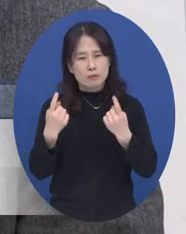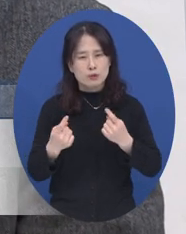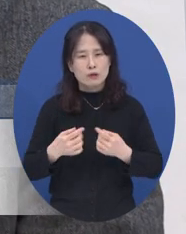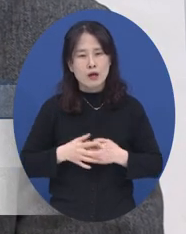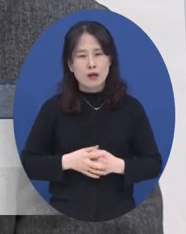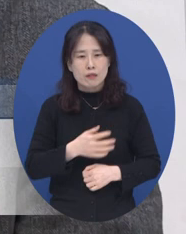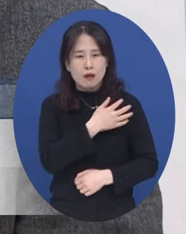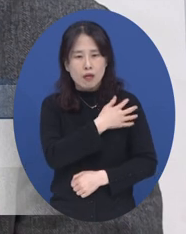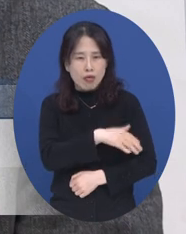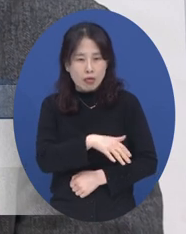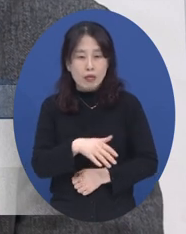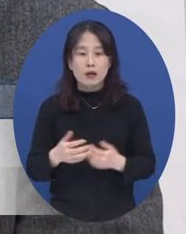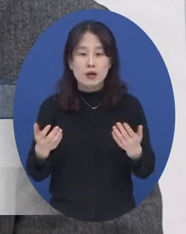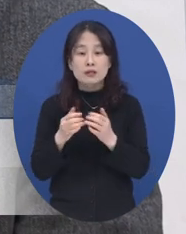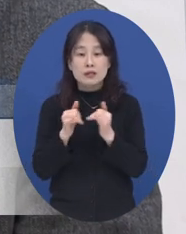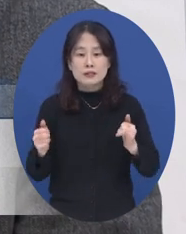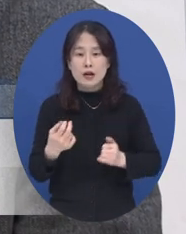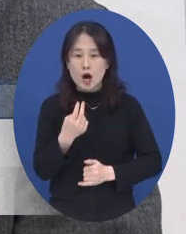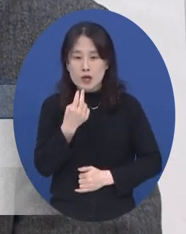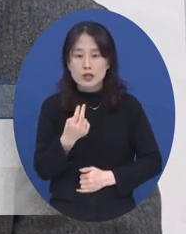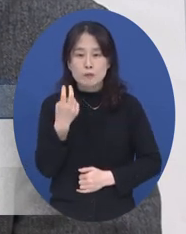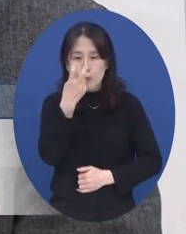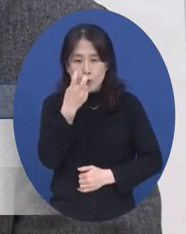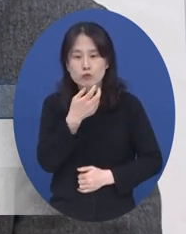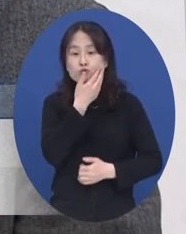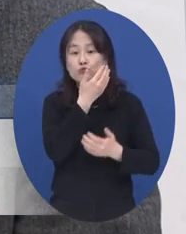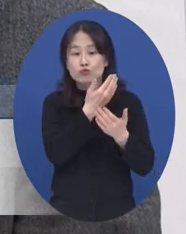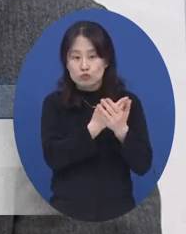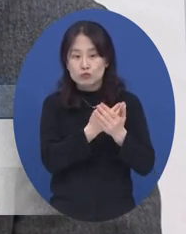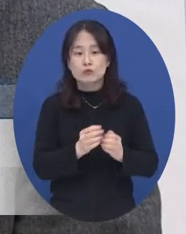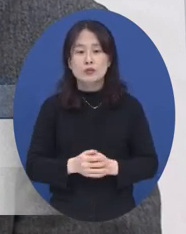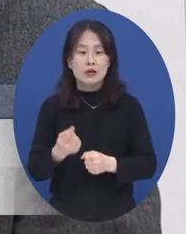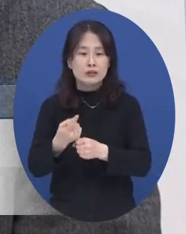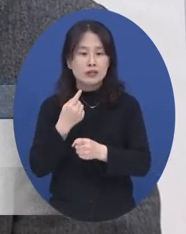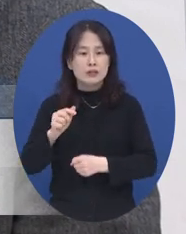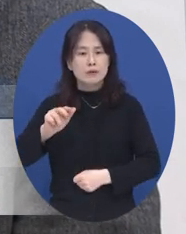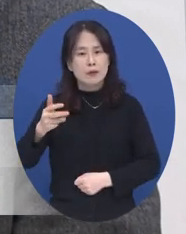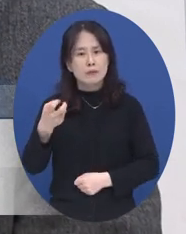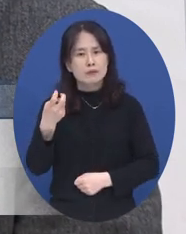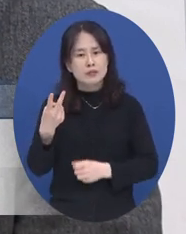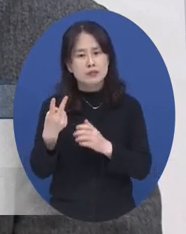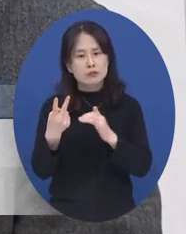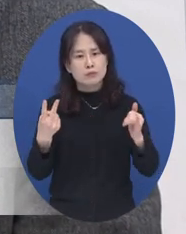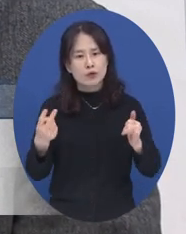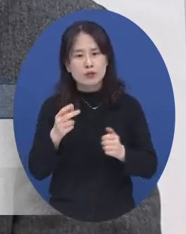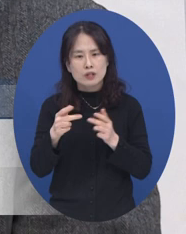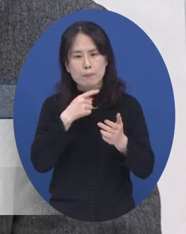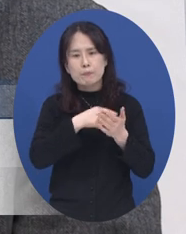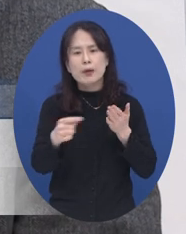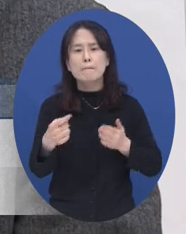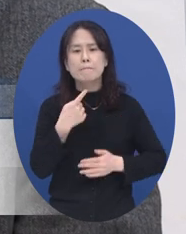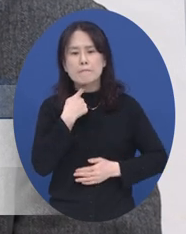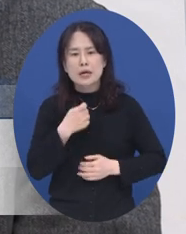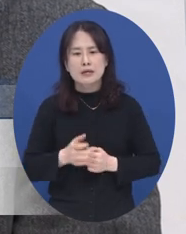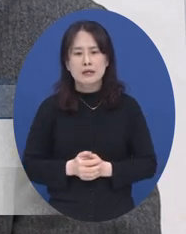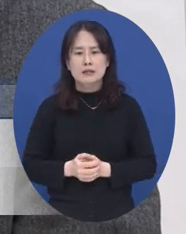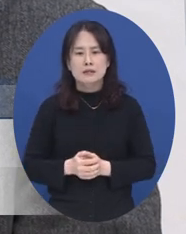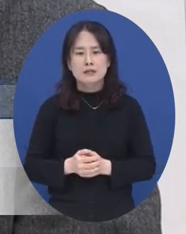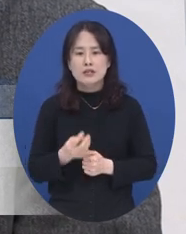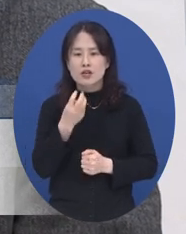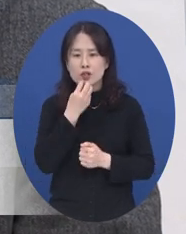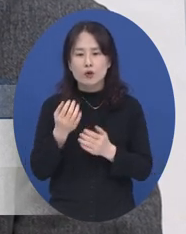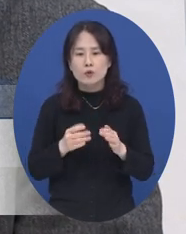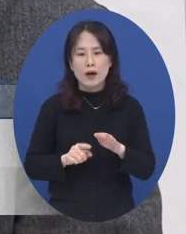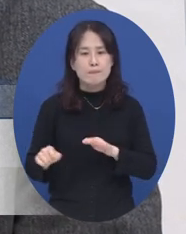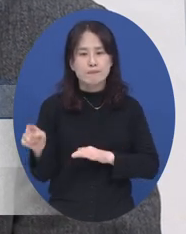특히나 취약 노동자 들의 생명 보호 가 중요하다고 생각합니다 작년에도 881 명 의상 업체가 있었는데요 이것 부분에